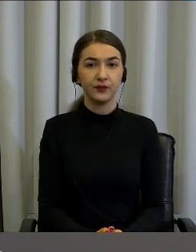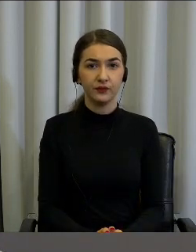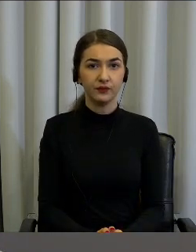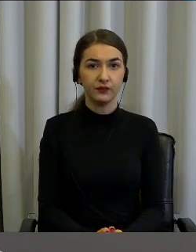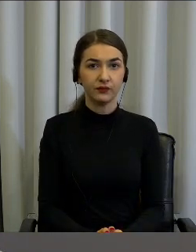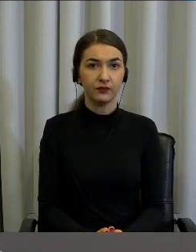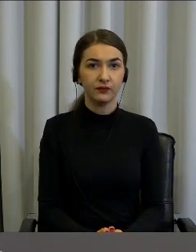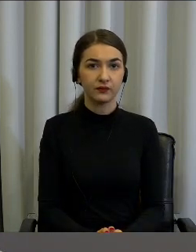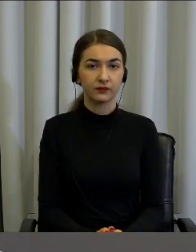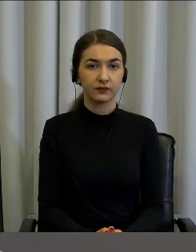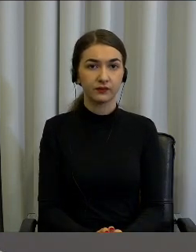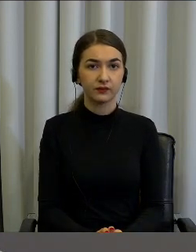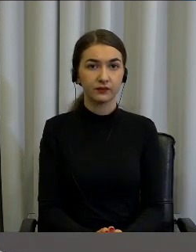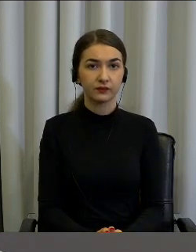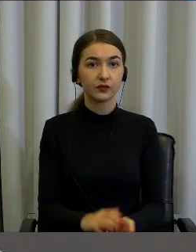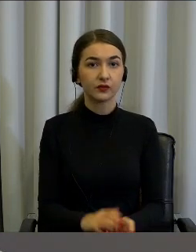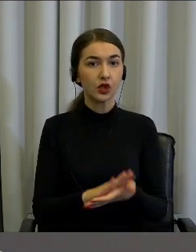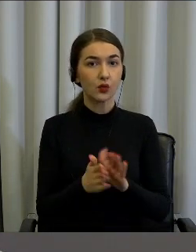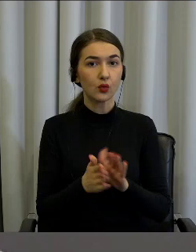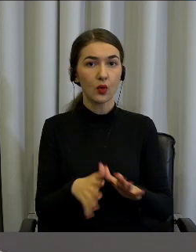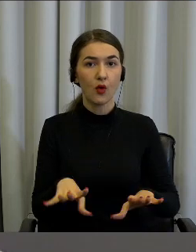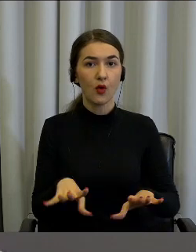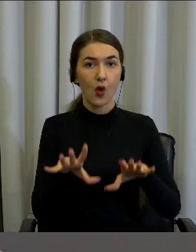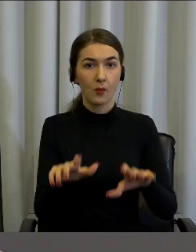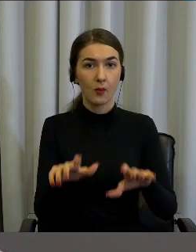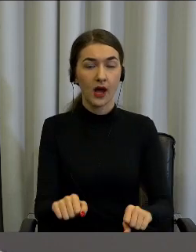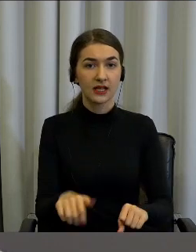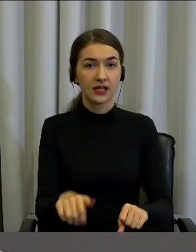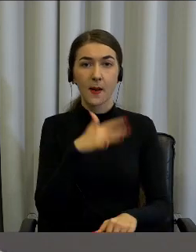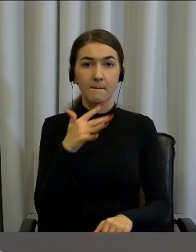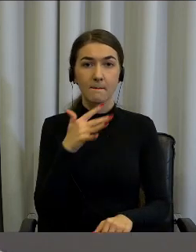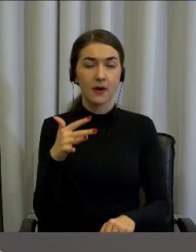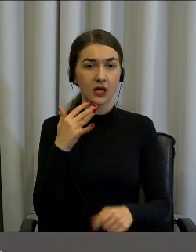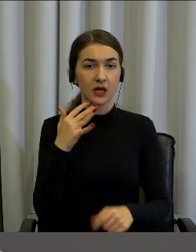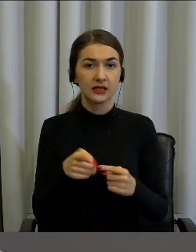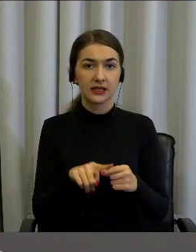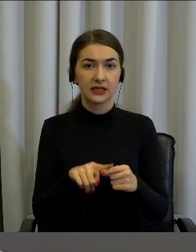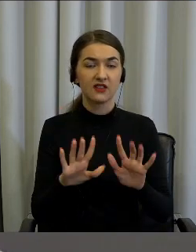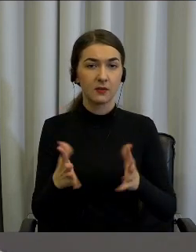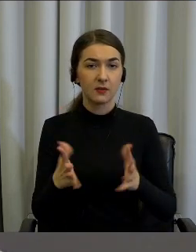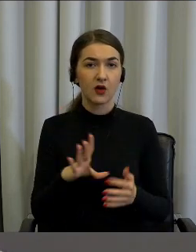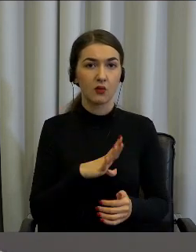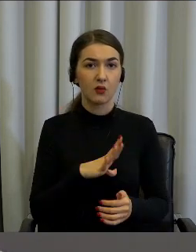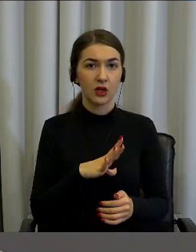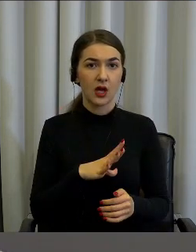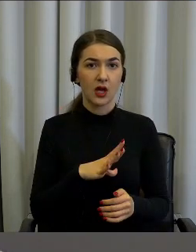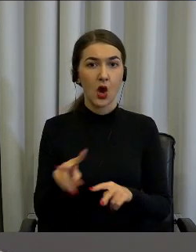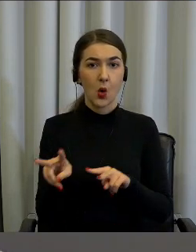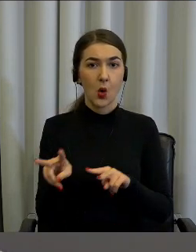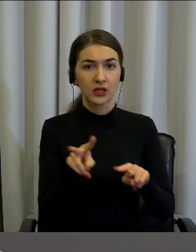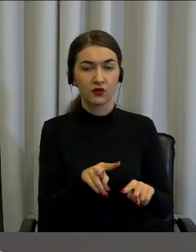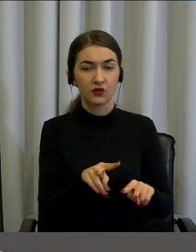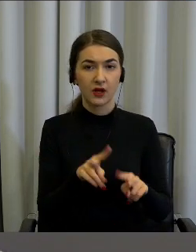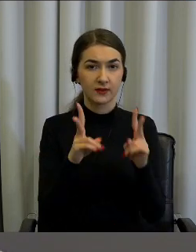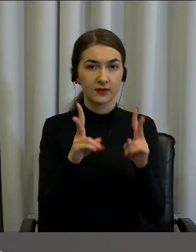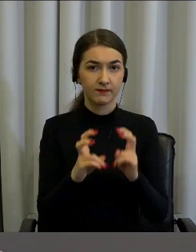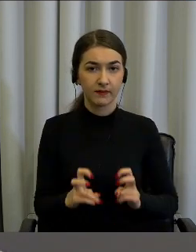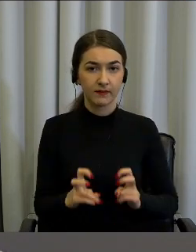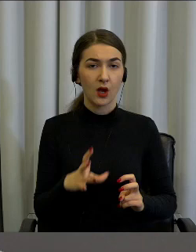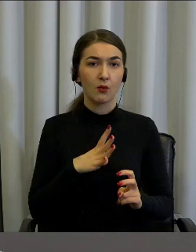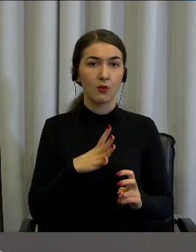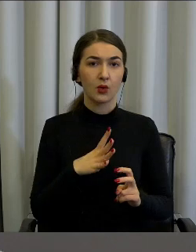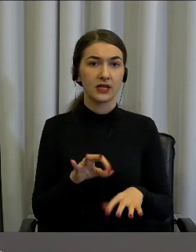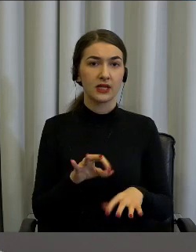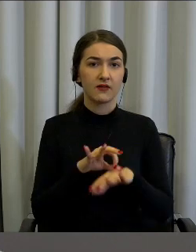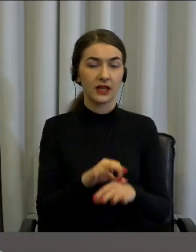е в умовах окупації багато із цих випадків були розслідувані були заведені кримінальні